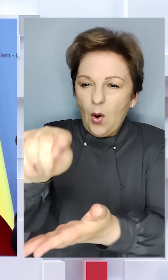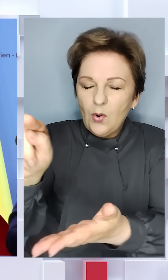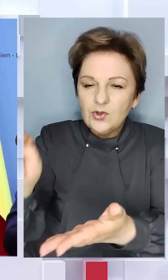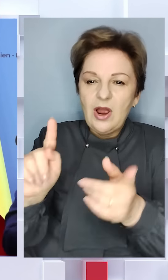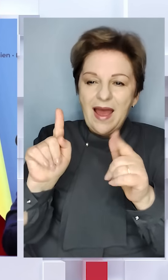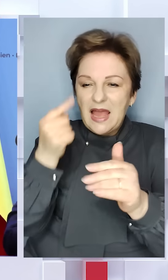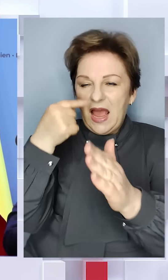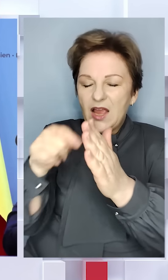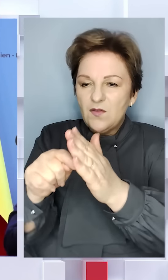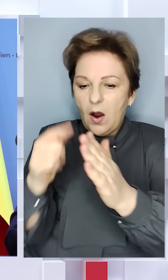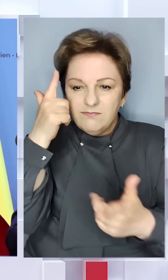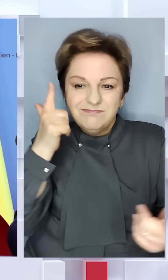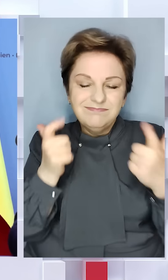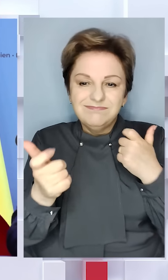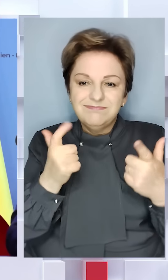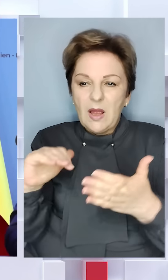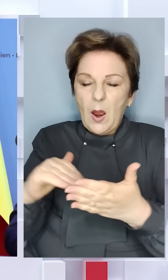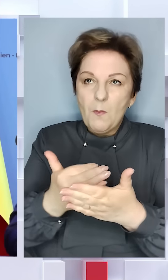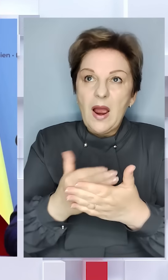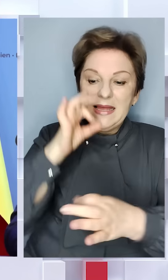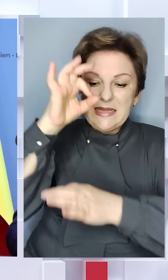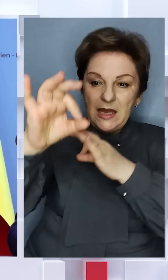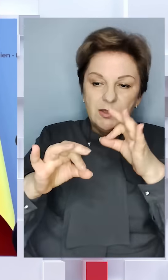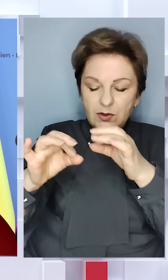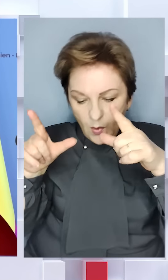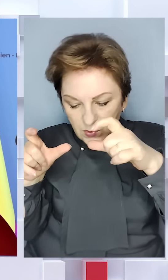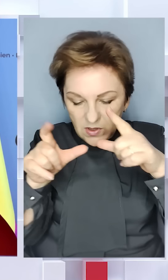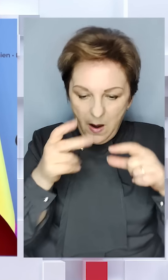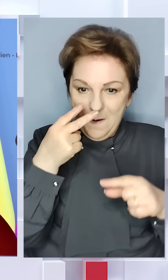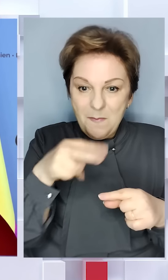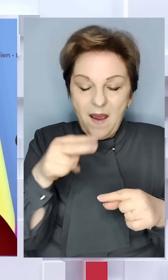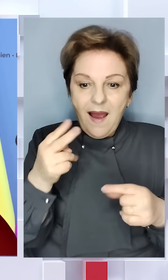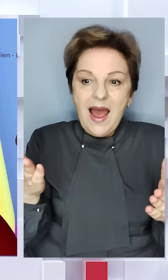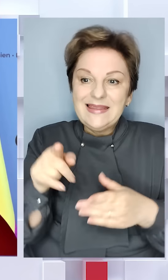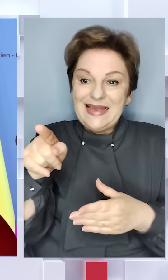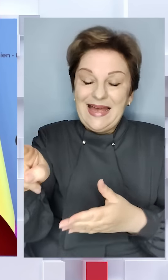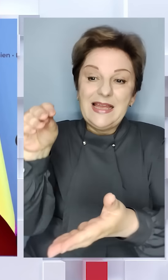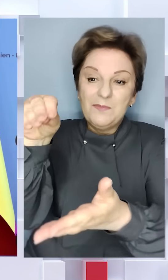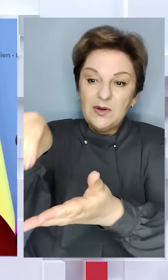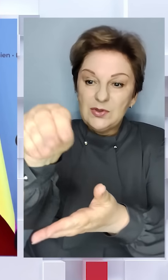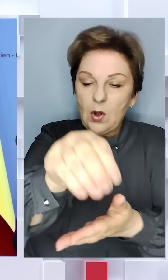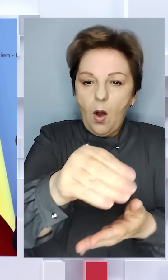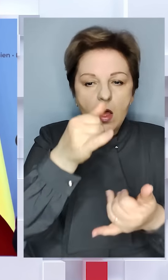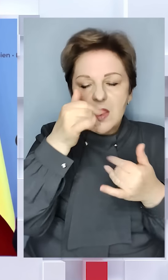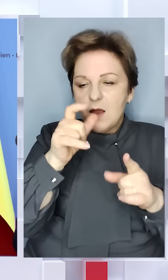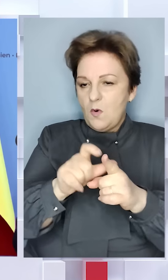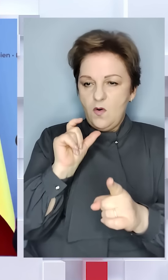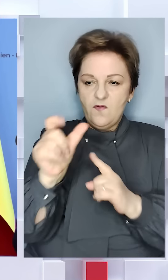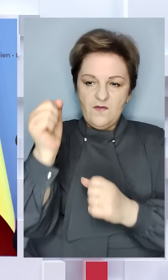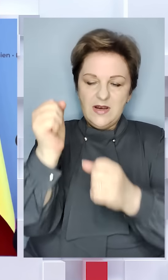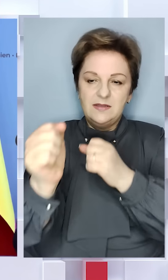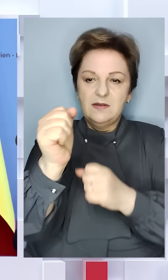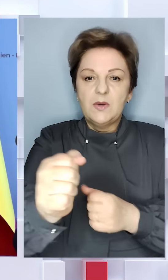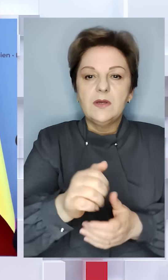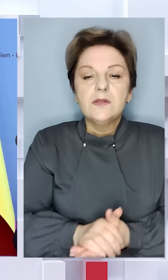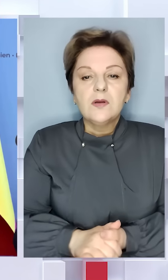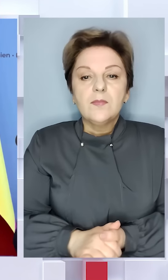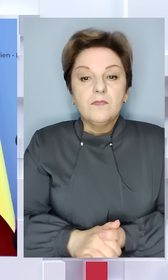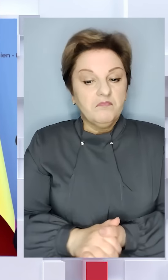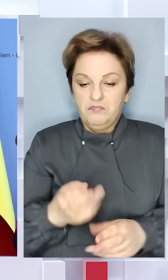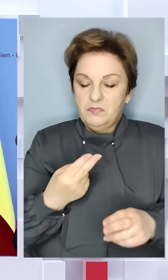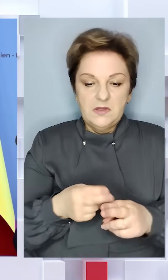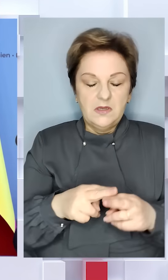від розвиток ти отримуєш мапи, супутникові знімки, ти бачиш, де вони стоять, але ти не можеш їм відповісти. Мені